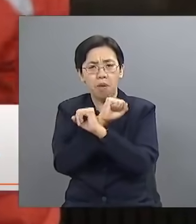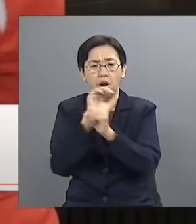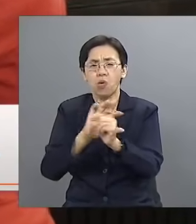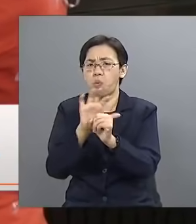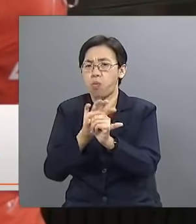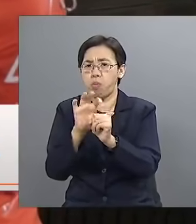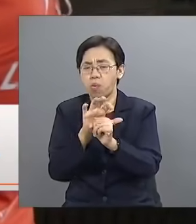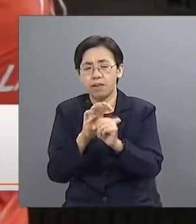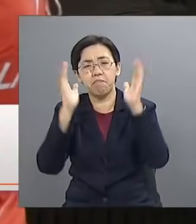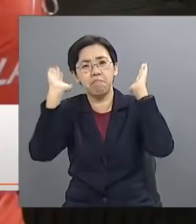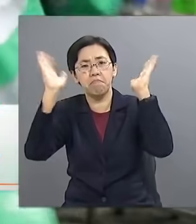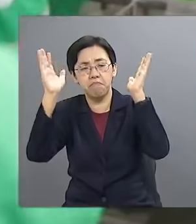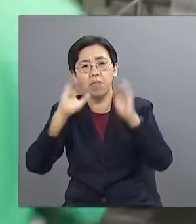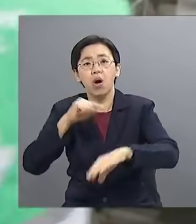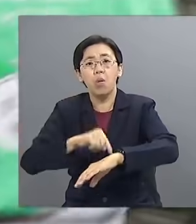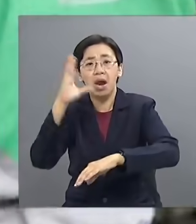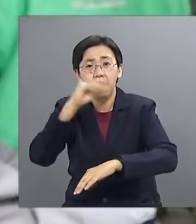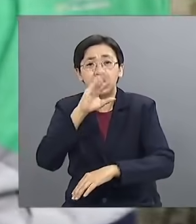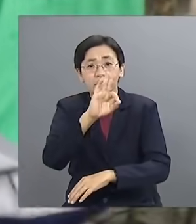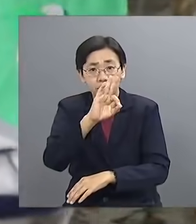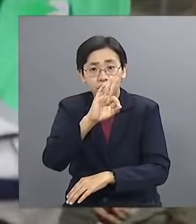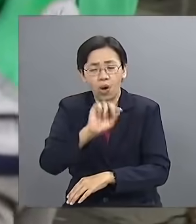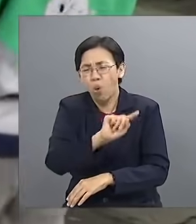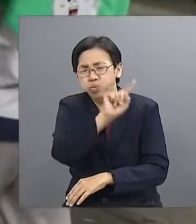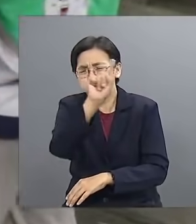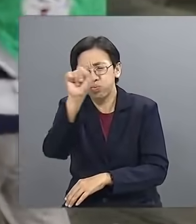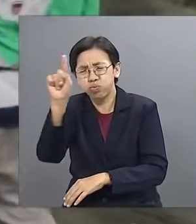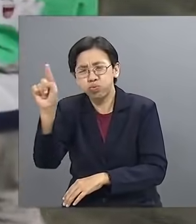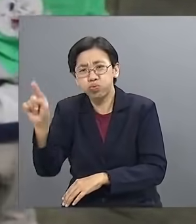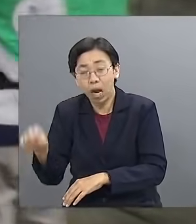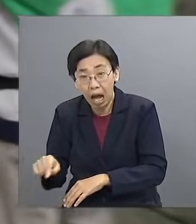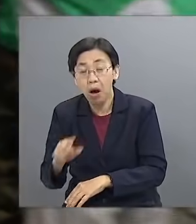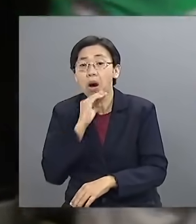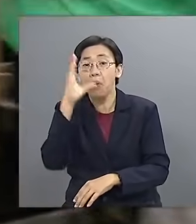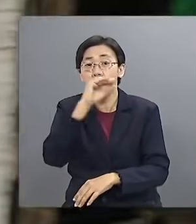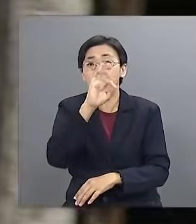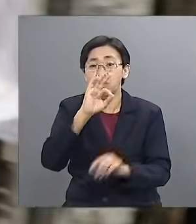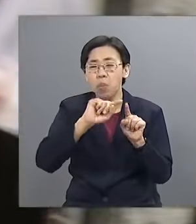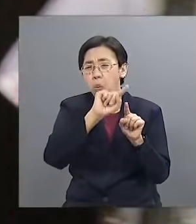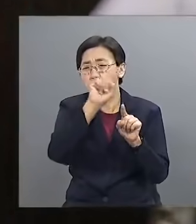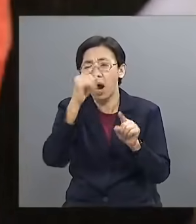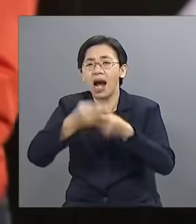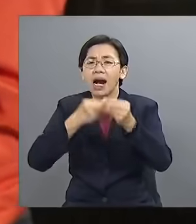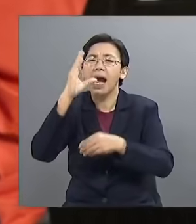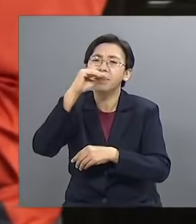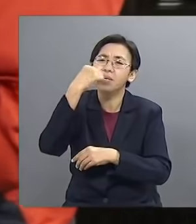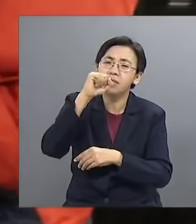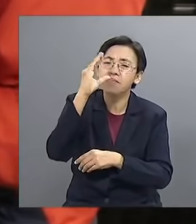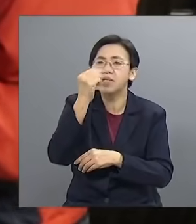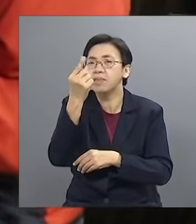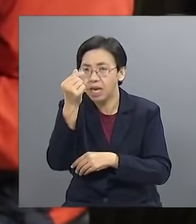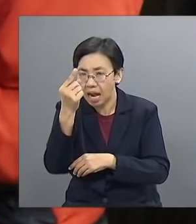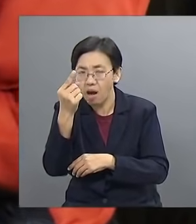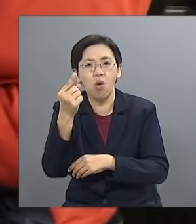หลังเวลา3 ทุ่มเนี่ยร้านอาหารส่วนหนึ่งที่ยังเปิดขายอาหารได้จนถึง 4-5 ทุ่มนั่นแหละค่ะแต่ว่าต้